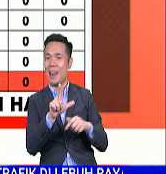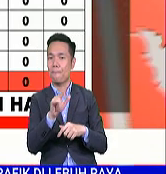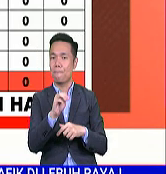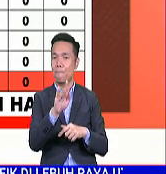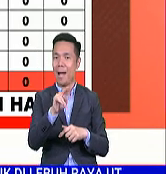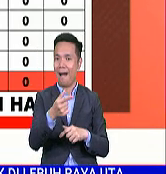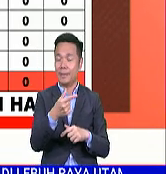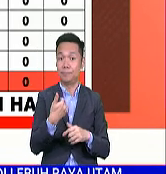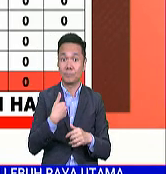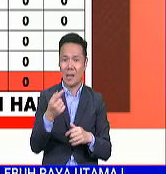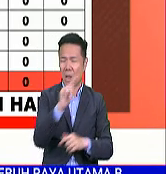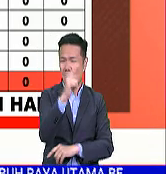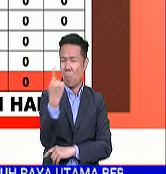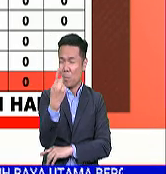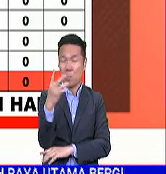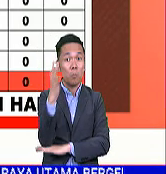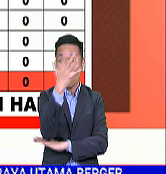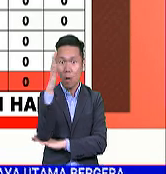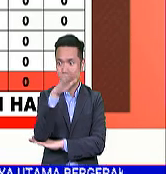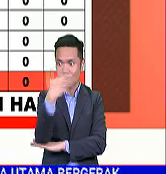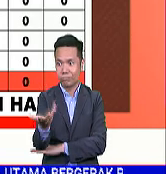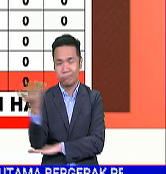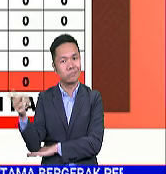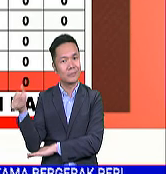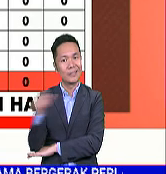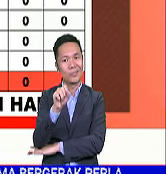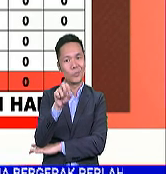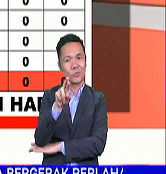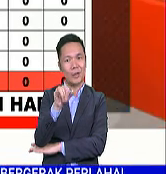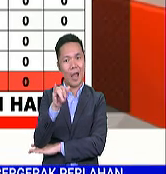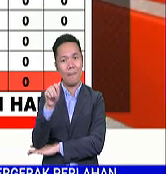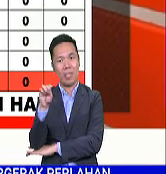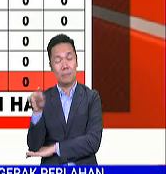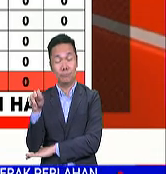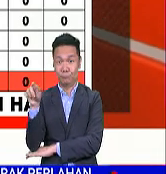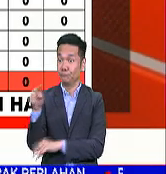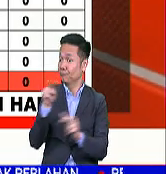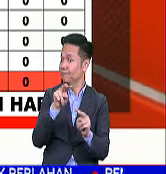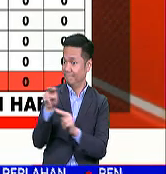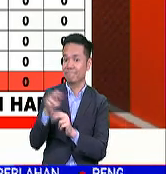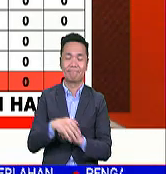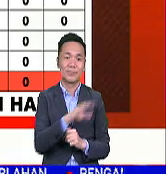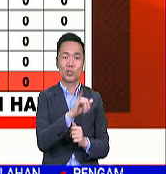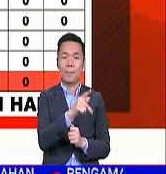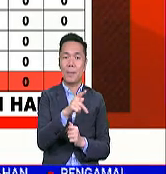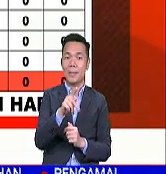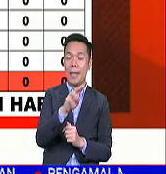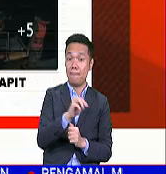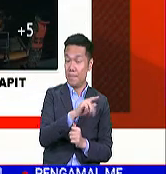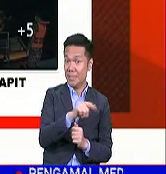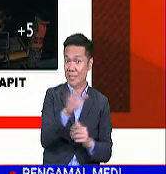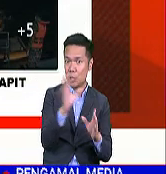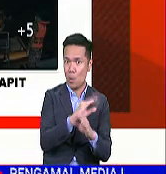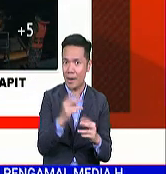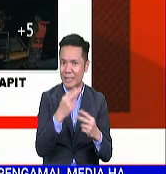satu operasi pokok tumbang turut dijalankan di Sri Aman dalam tempoh berkenaan. Beliau memaklumkan JBPM Sarawak juga